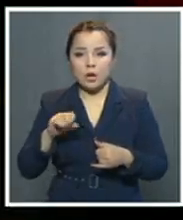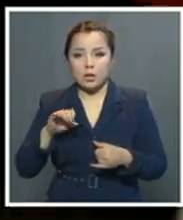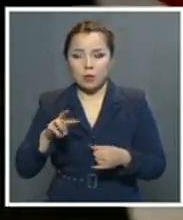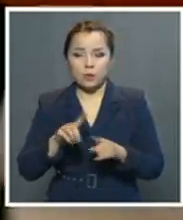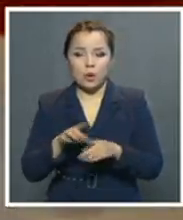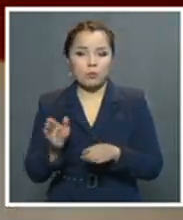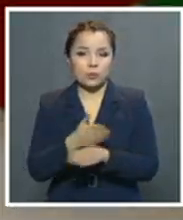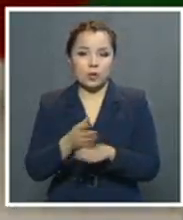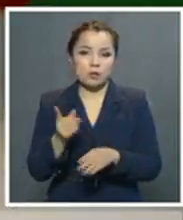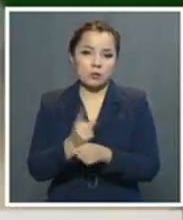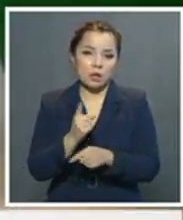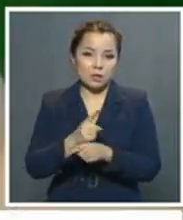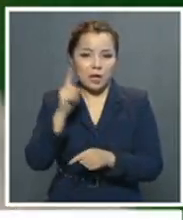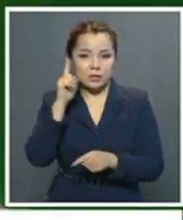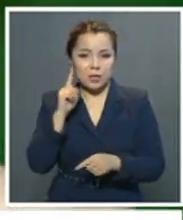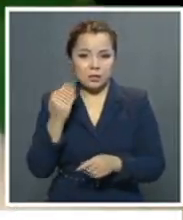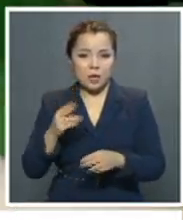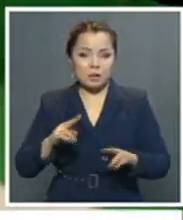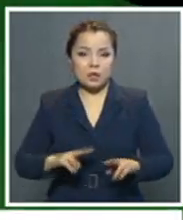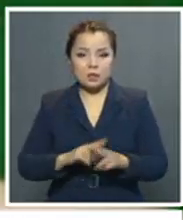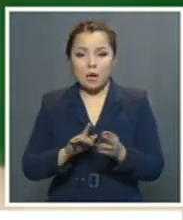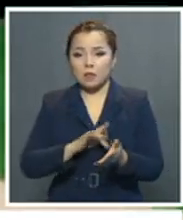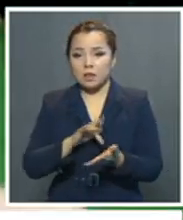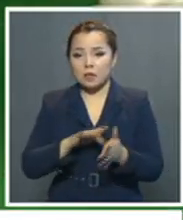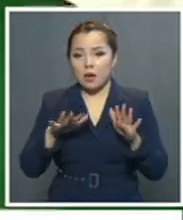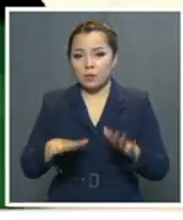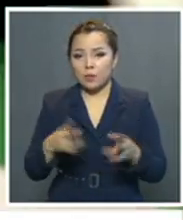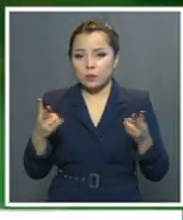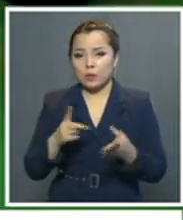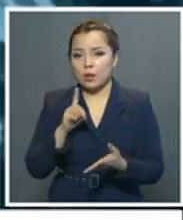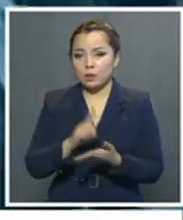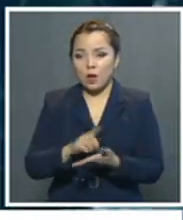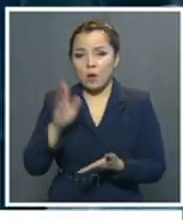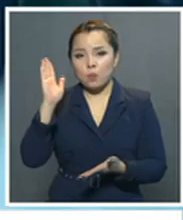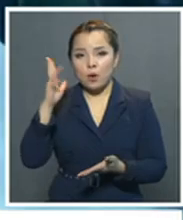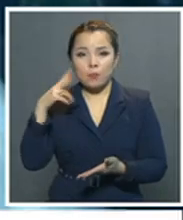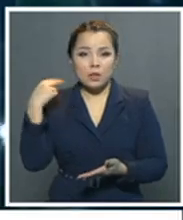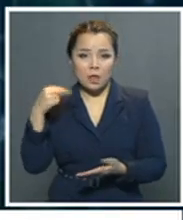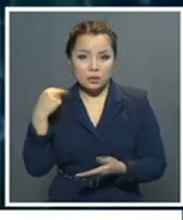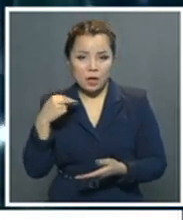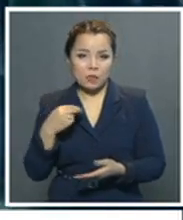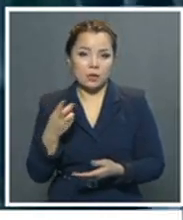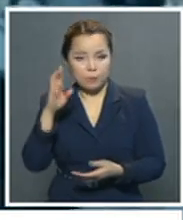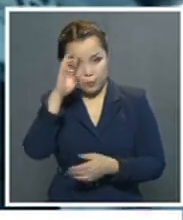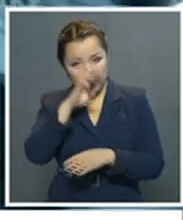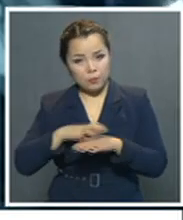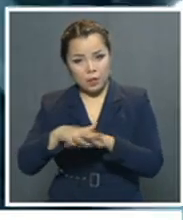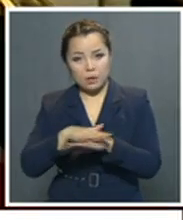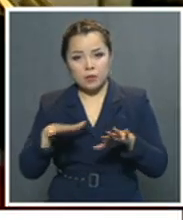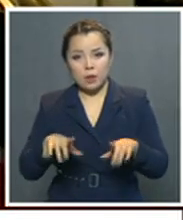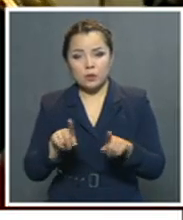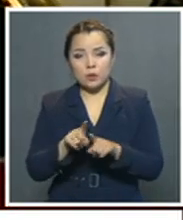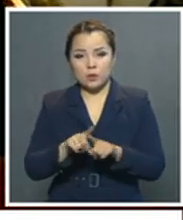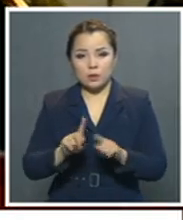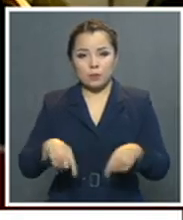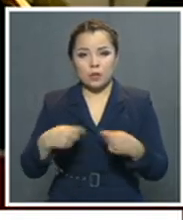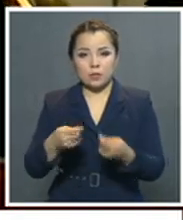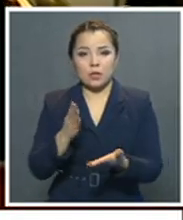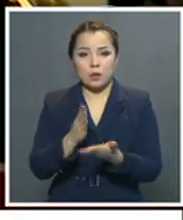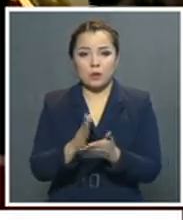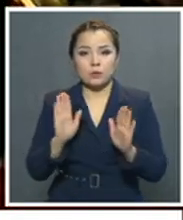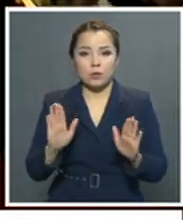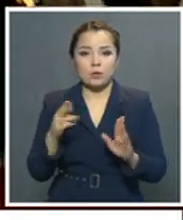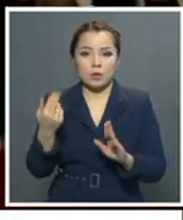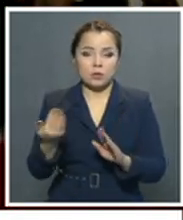бөлшектенбей Израильдің астанасы болуы тиіс. Ал болашақ Палестина мемлекетіне шығыс Иерусалимнің шеткер ауданы ғана берілмек. Бірақ